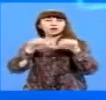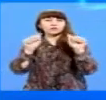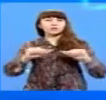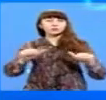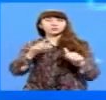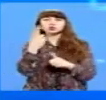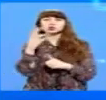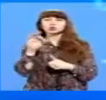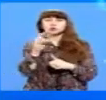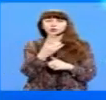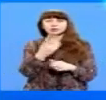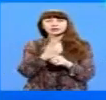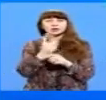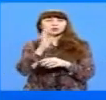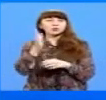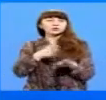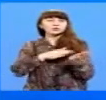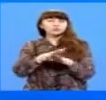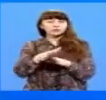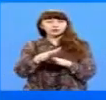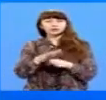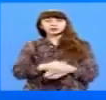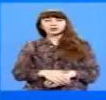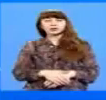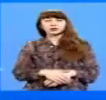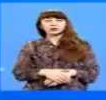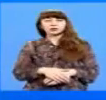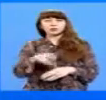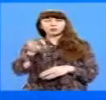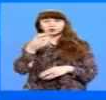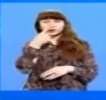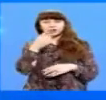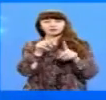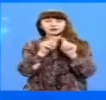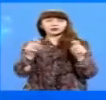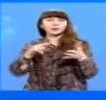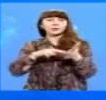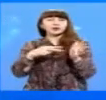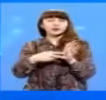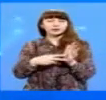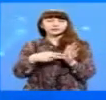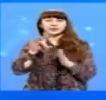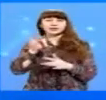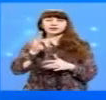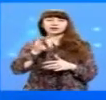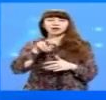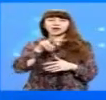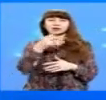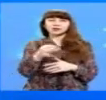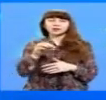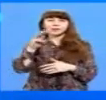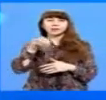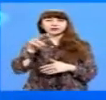қосылған дербес менеджер жобасы аясында іске асырылмақ. Бұл бастама азаматтарға құжаттарды рәсімдеу кезінде қиындықтардан толығымен